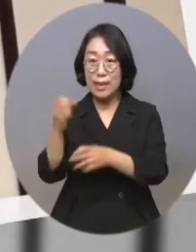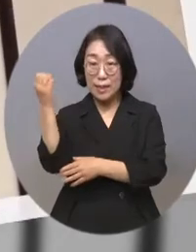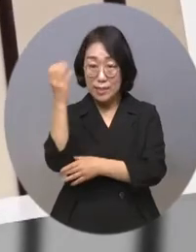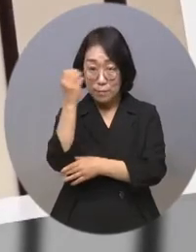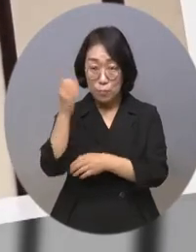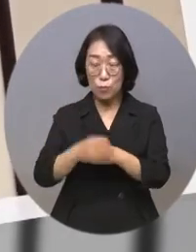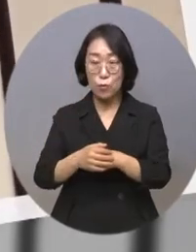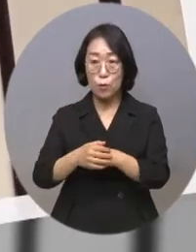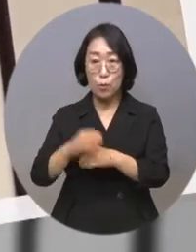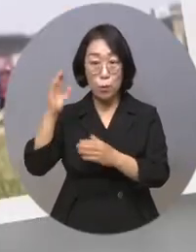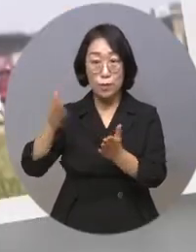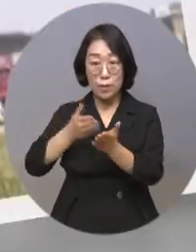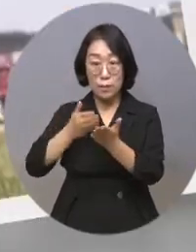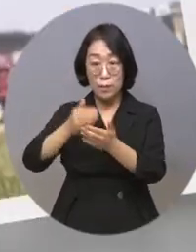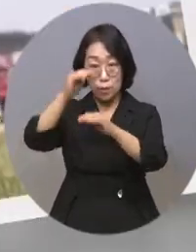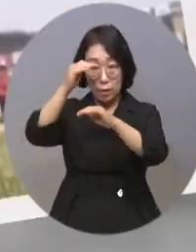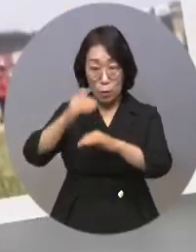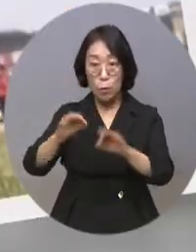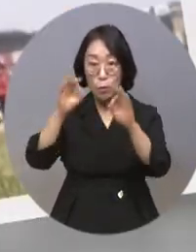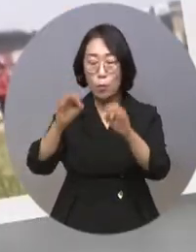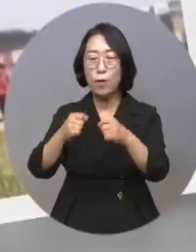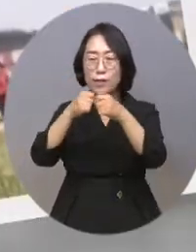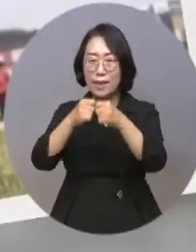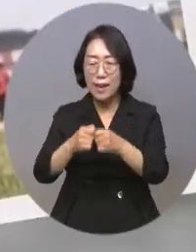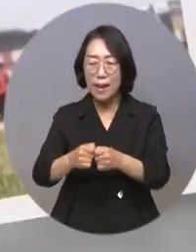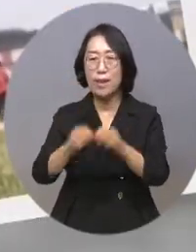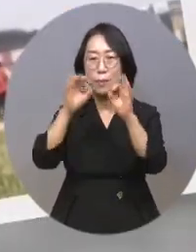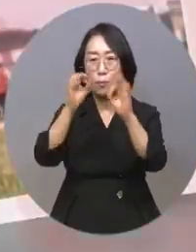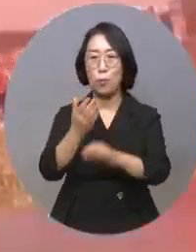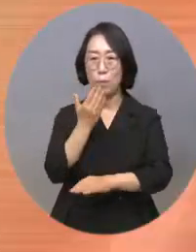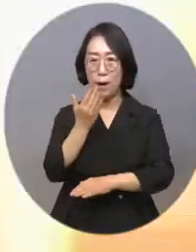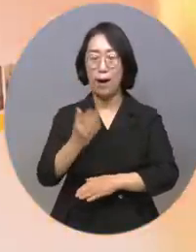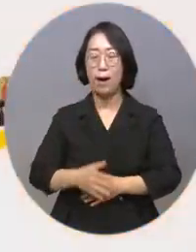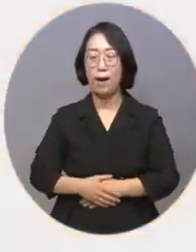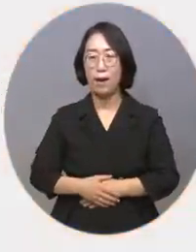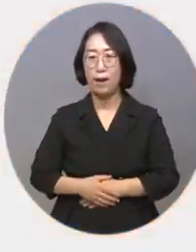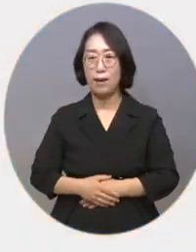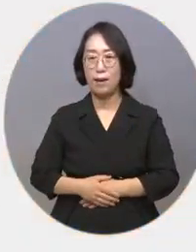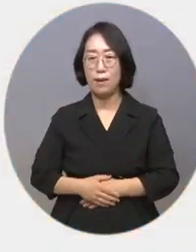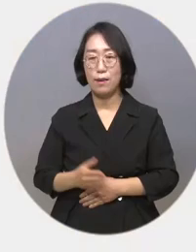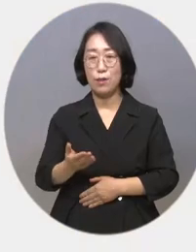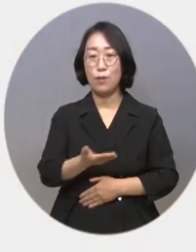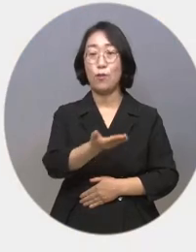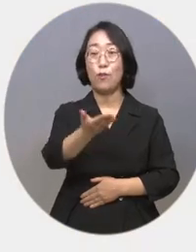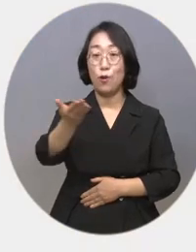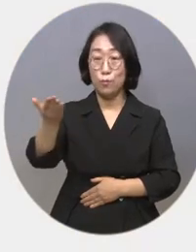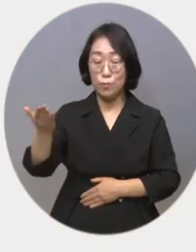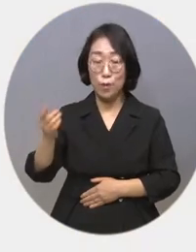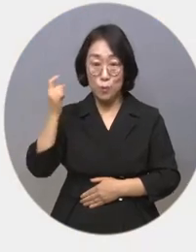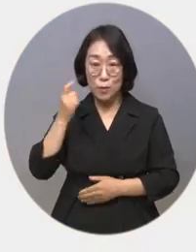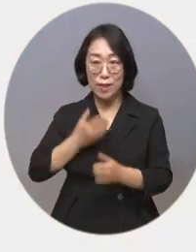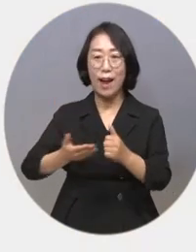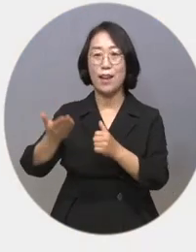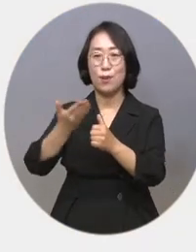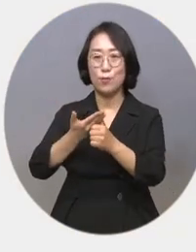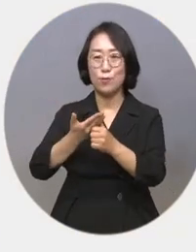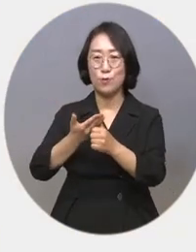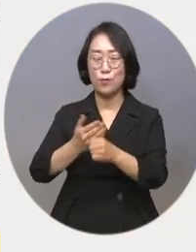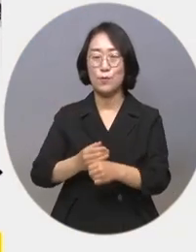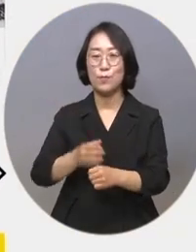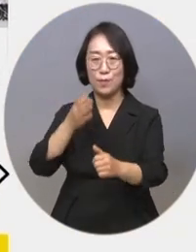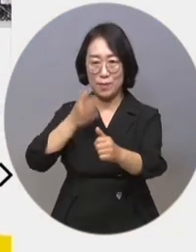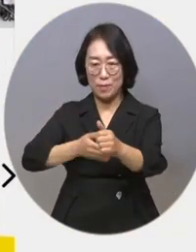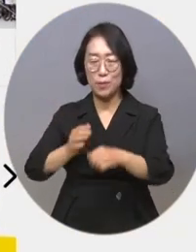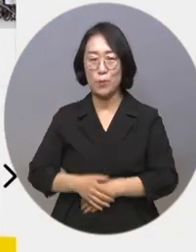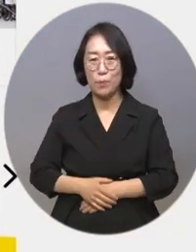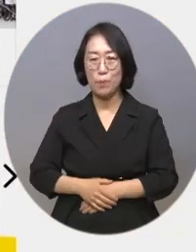뉴스 홈페이지를 통해 보다 다양한 소식을 접할 수 있습니다. 시청자 여러분의 제보를 기다립니다. 웰페어 뉴스